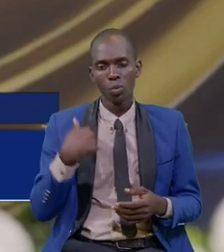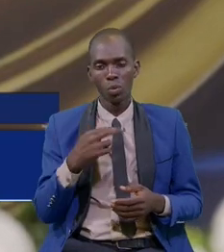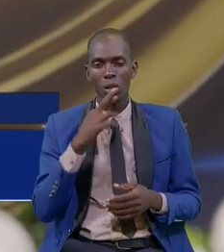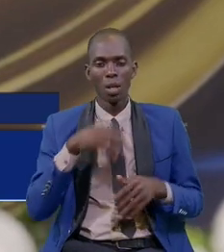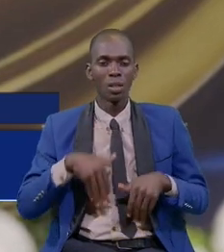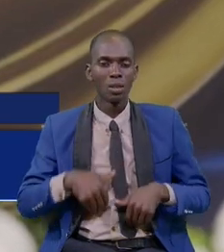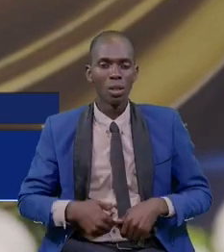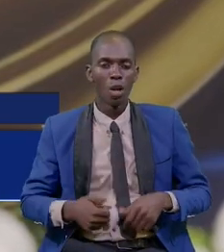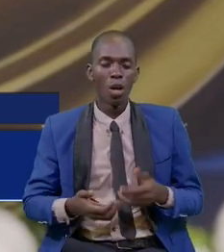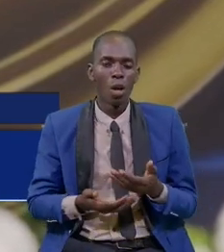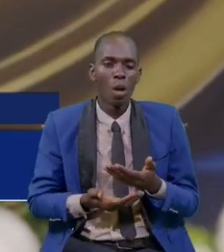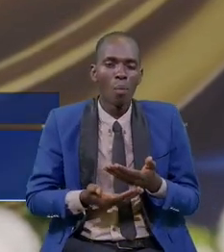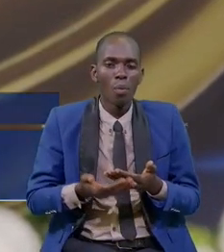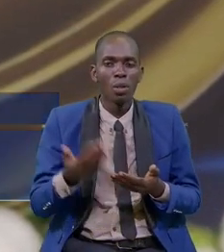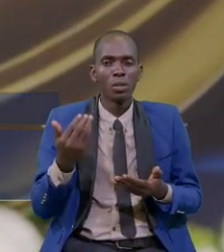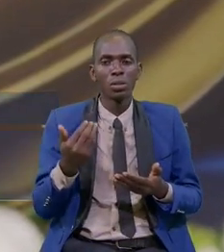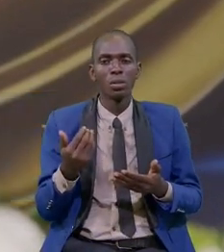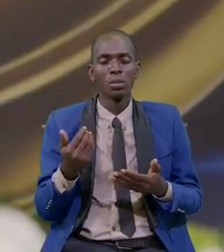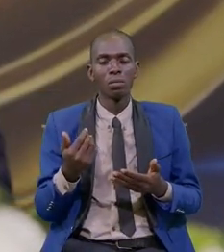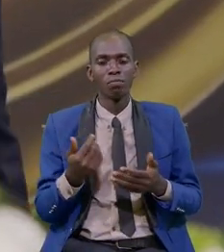êtes en train d'aller même vers